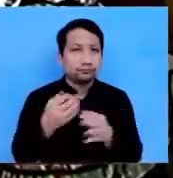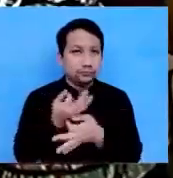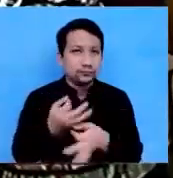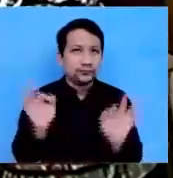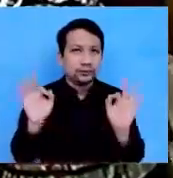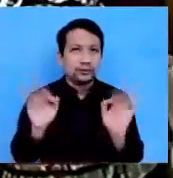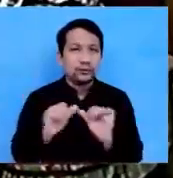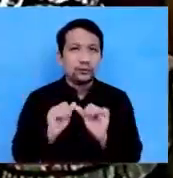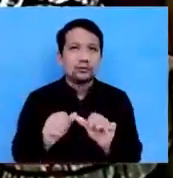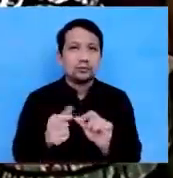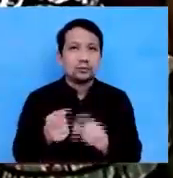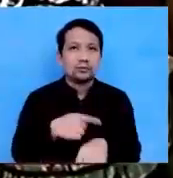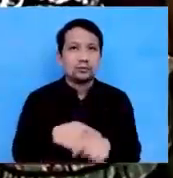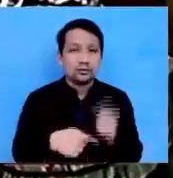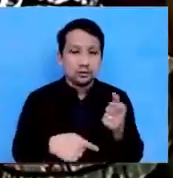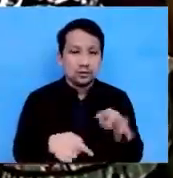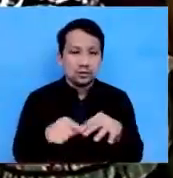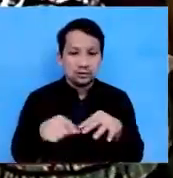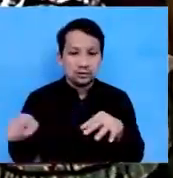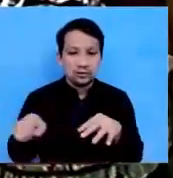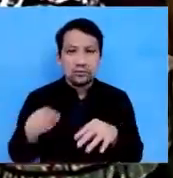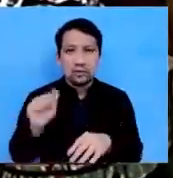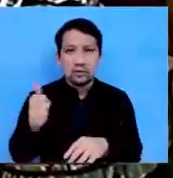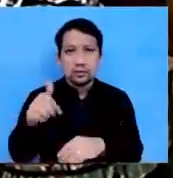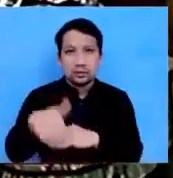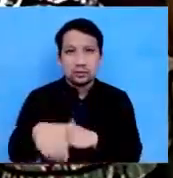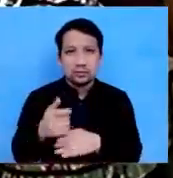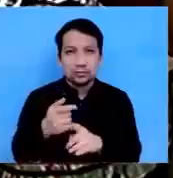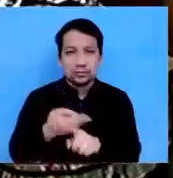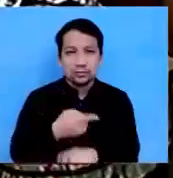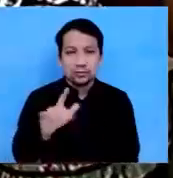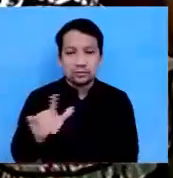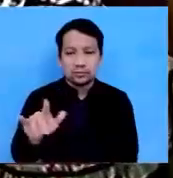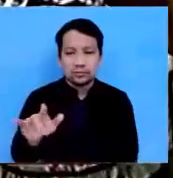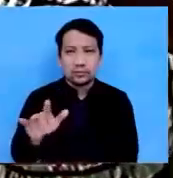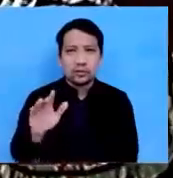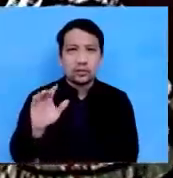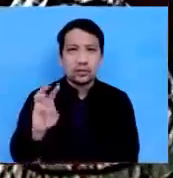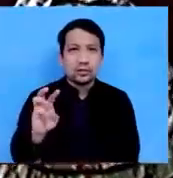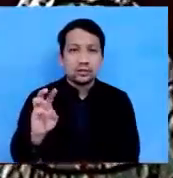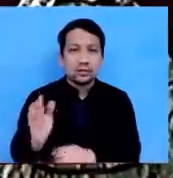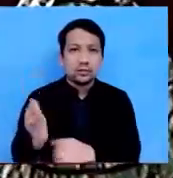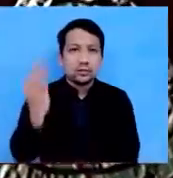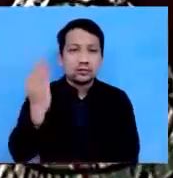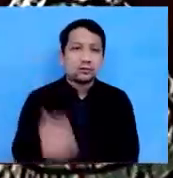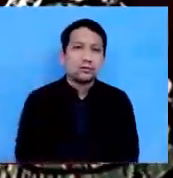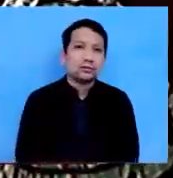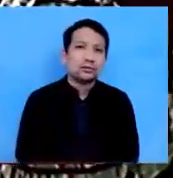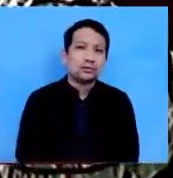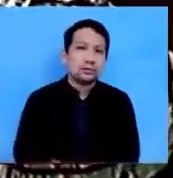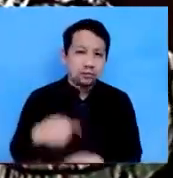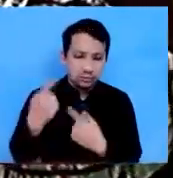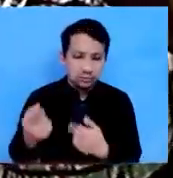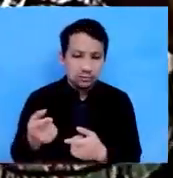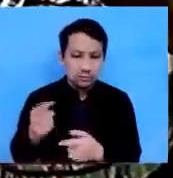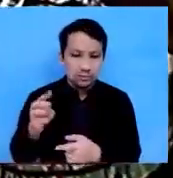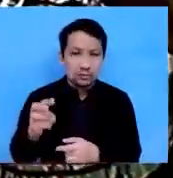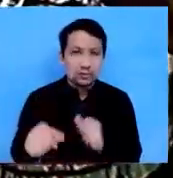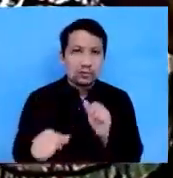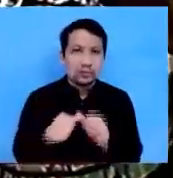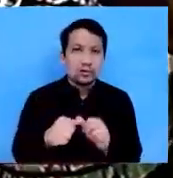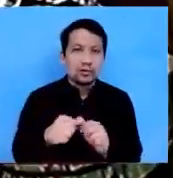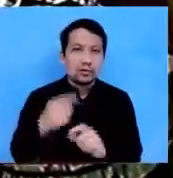mula December 24, 10 p.m. hanggang December 25 ng 6 a.m. at December 31, 10 p.m. hanggang